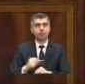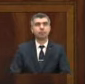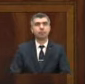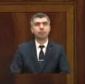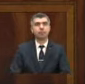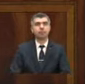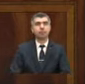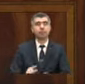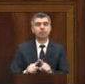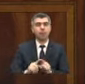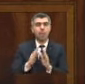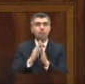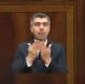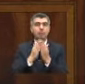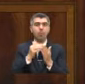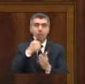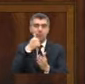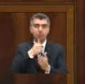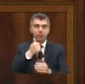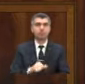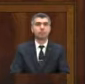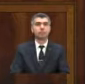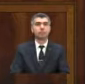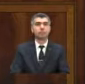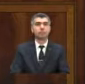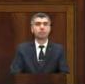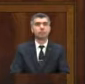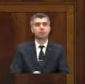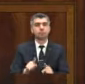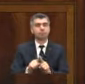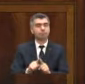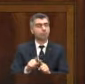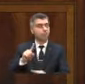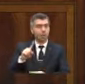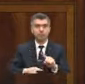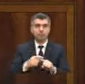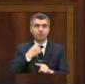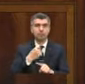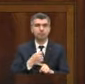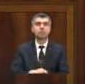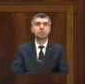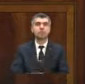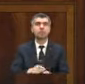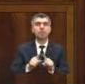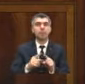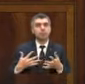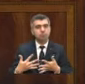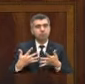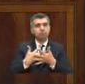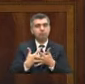بهوية مزورة، وهو عامل يتنافى مع روح الشراكة وحسن